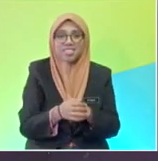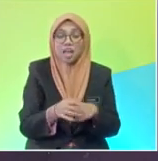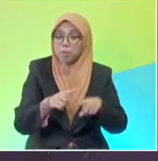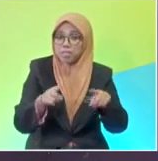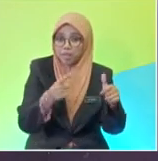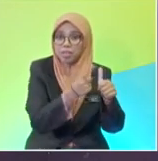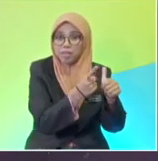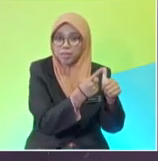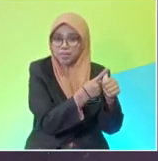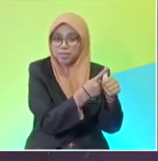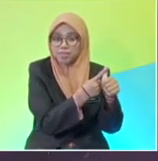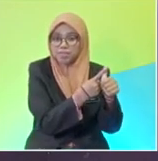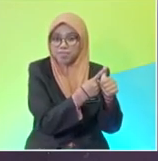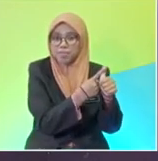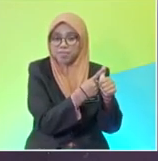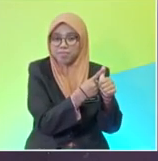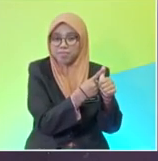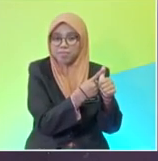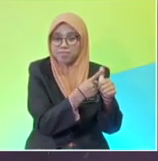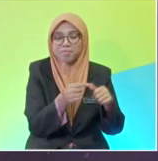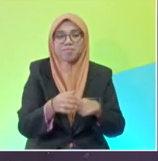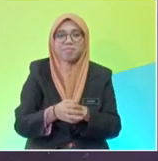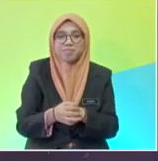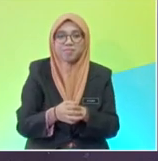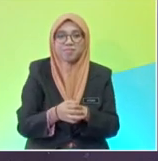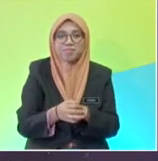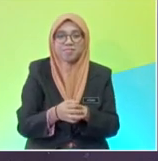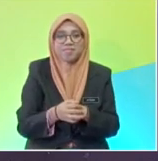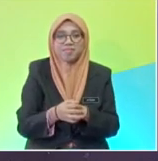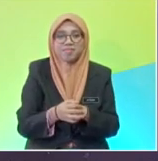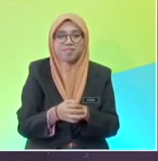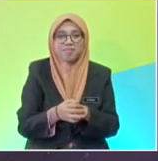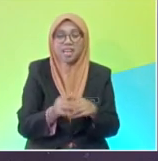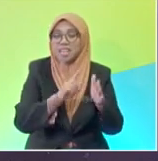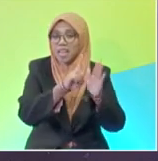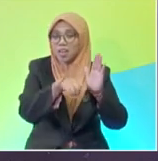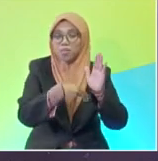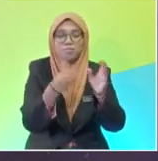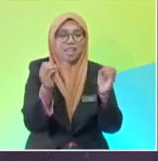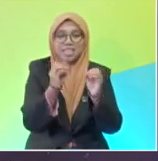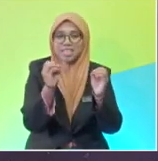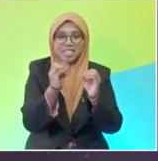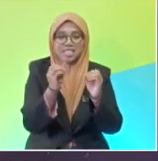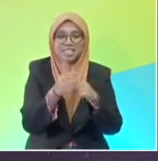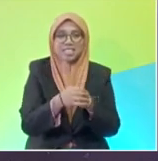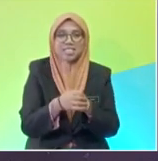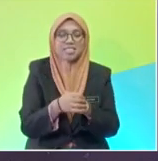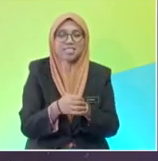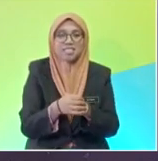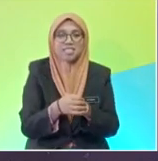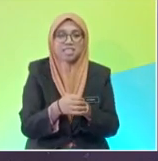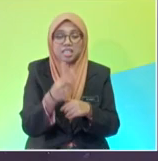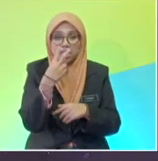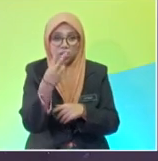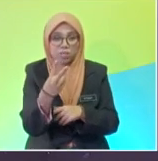yang paling ketara antara jam analog dan jam digital ialah jarum jam. Kalau kita tengok dekat